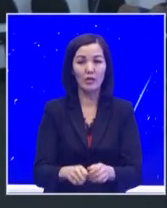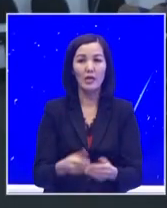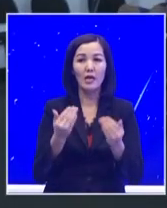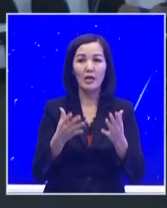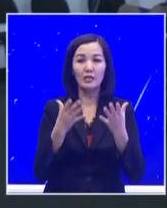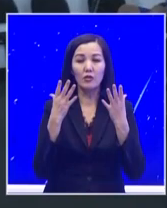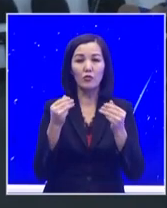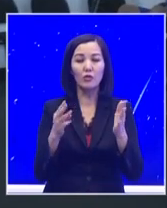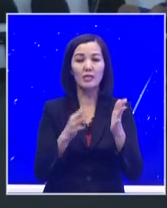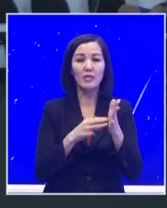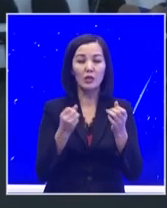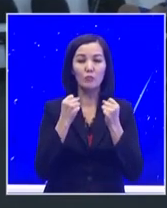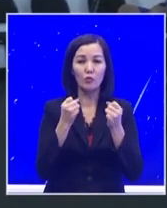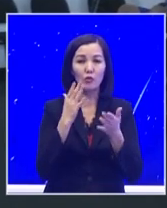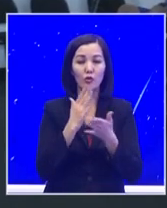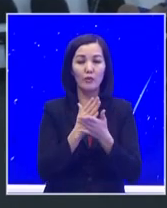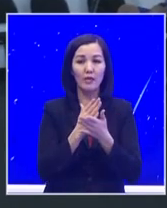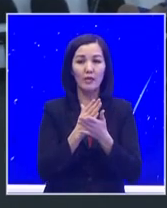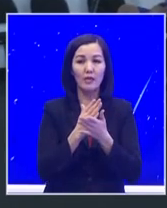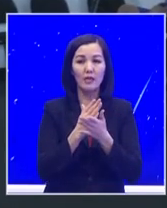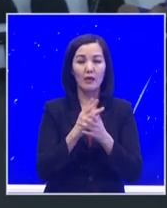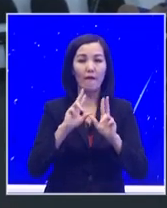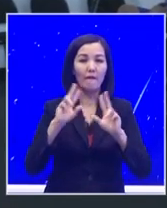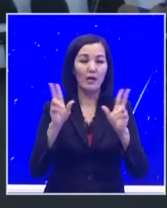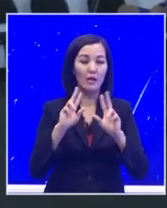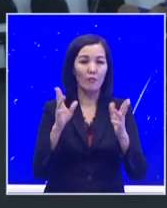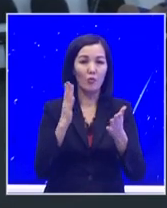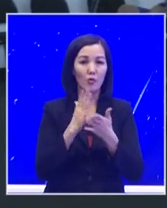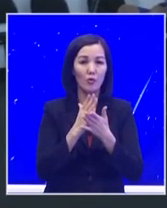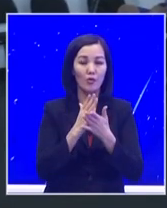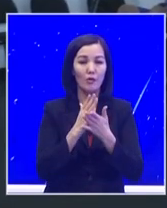жерде 8 спорт түрі бар. 8 спорт түрінің ішінде волейбол бар,